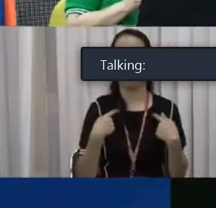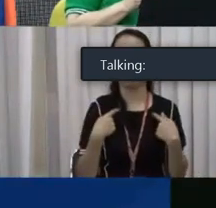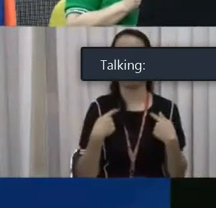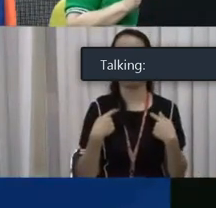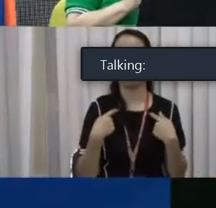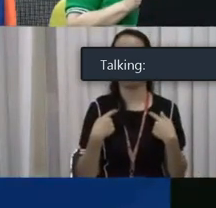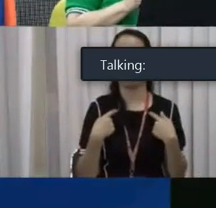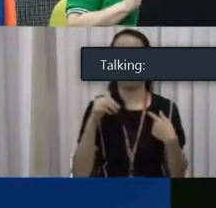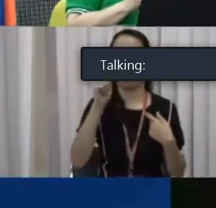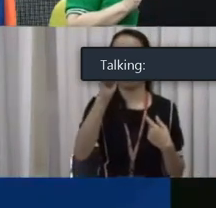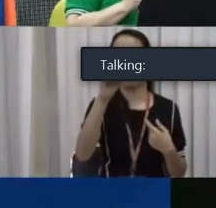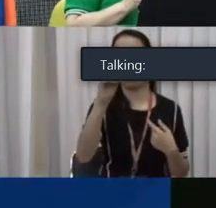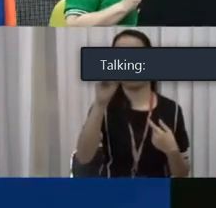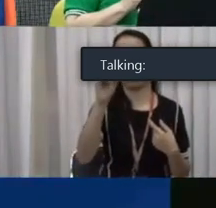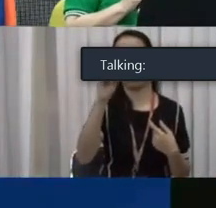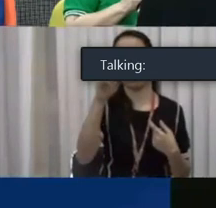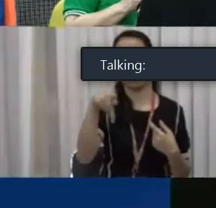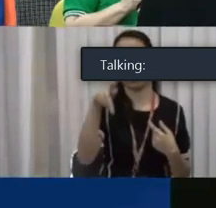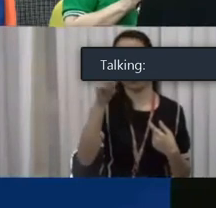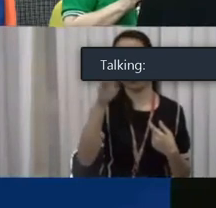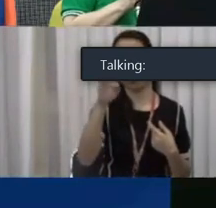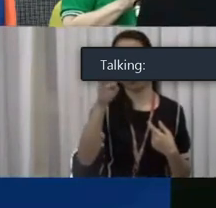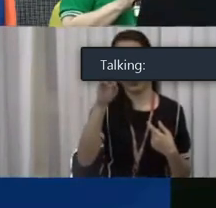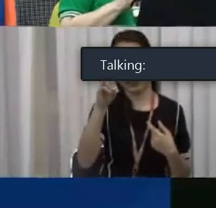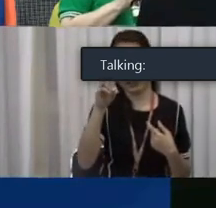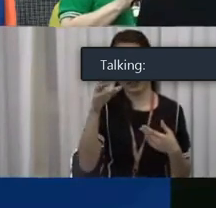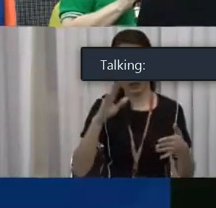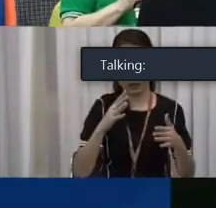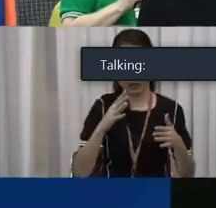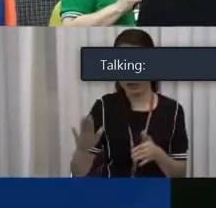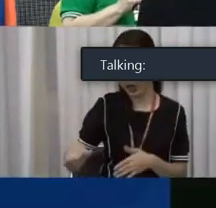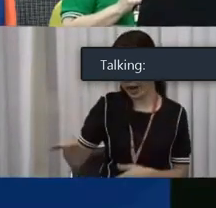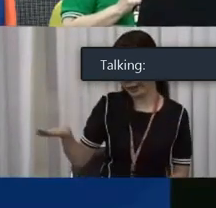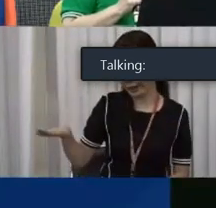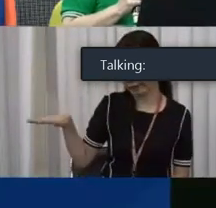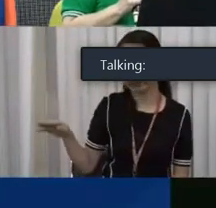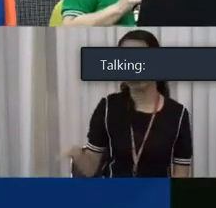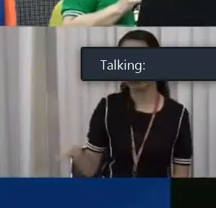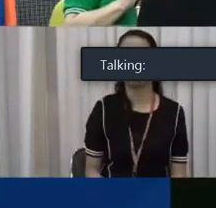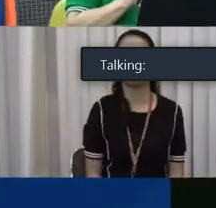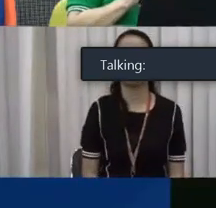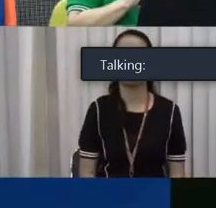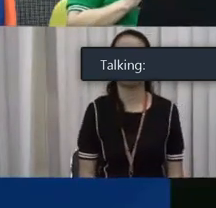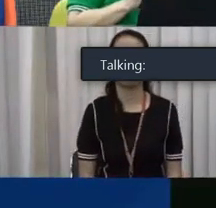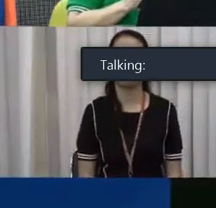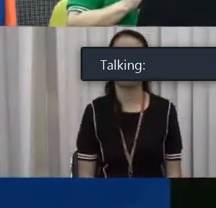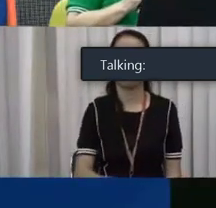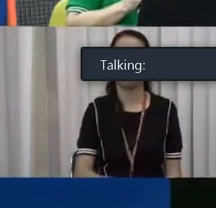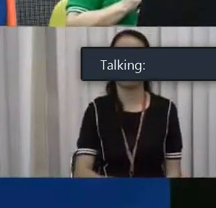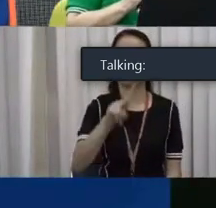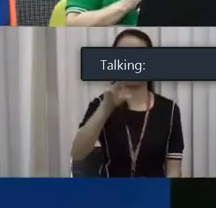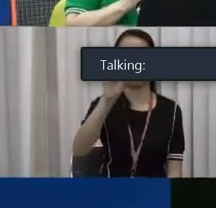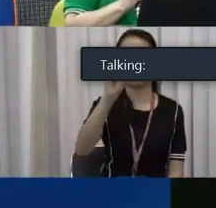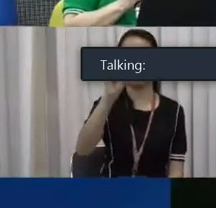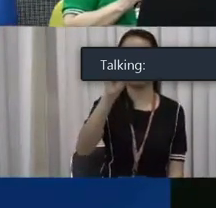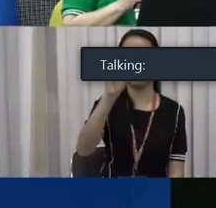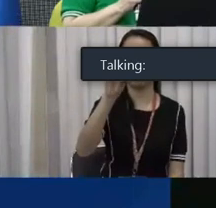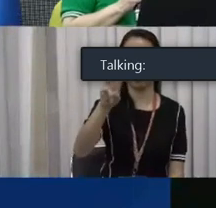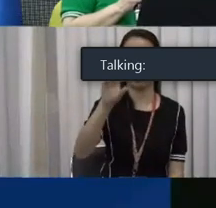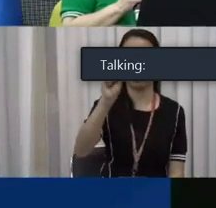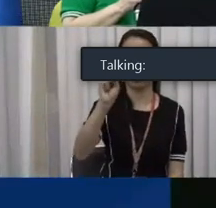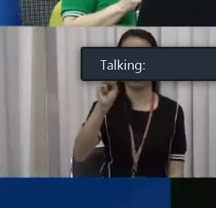So, mauna, pwede na siyang maka-avail. Violence against women and their children. So, additional na pod